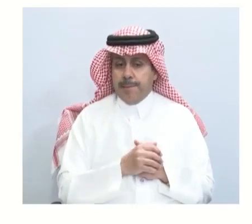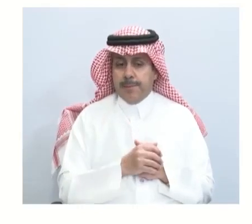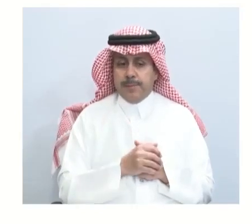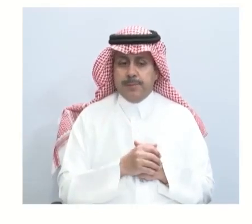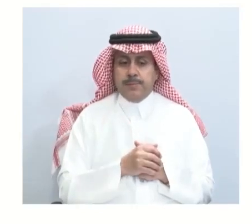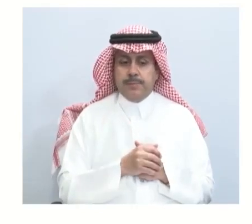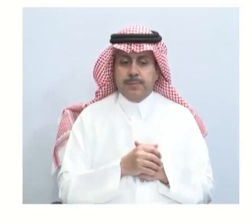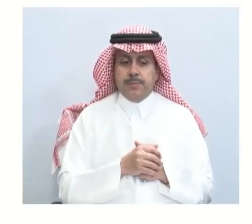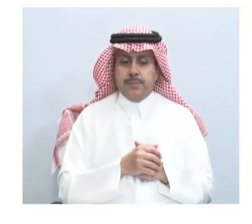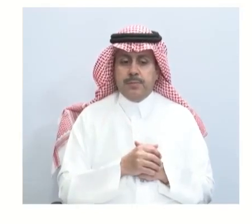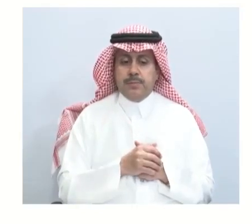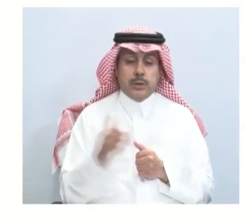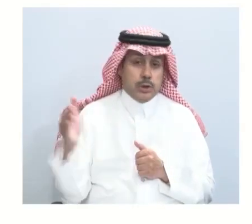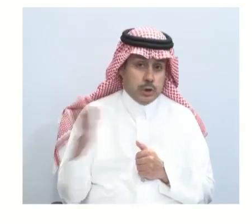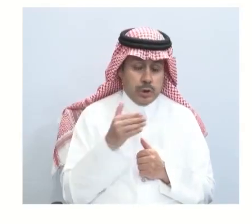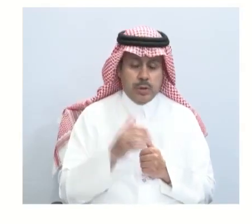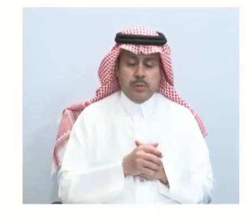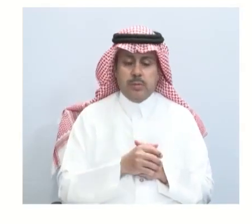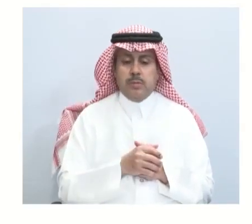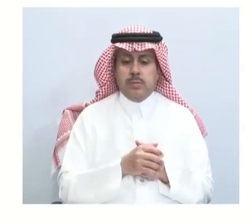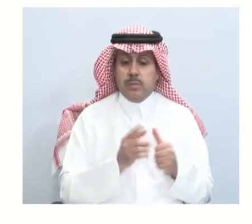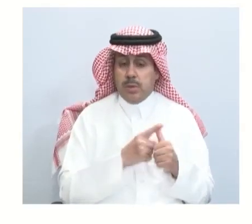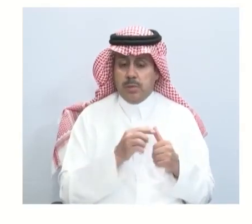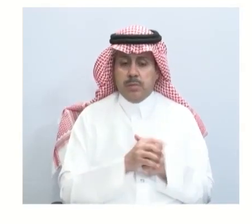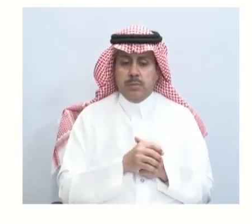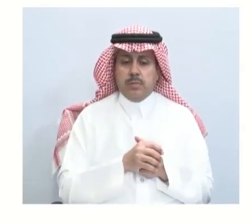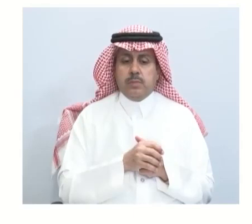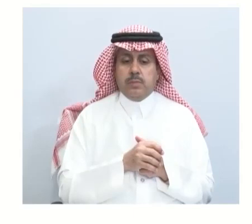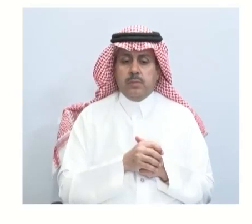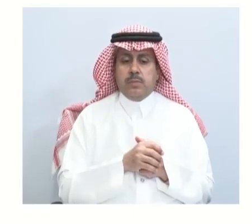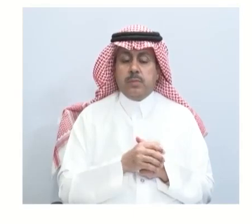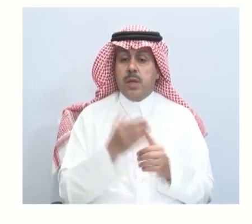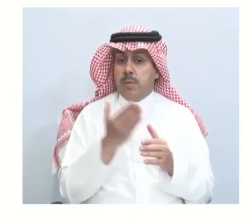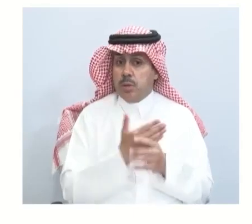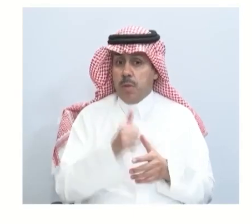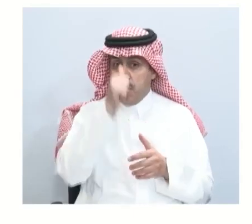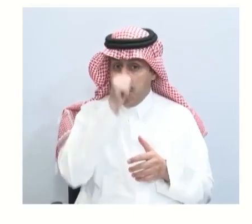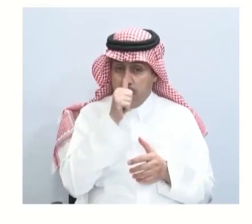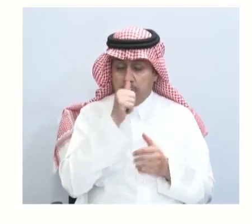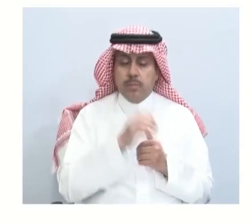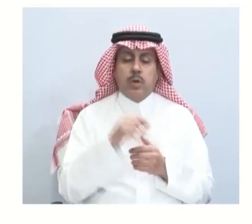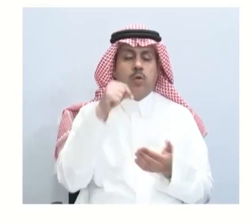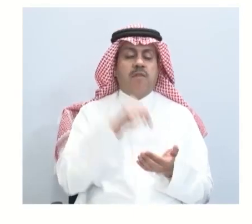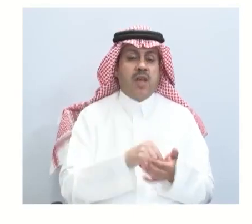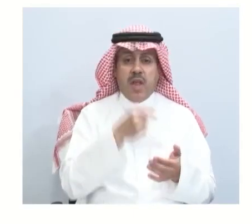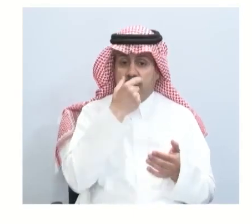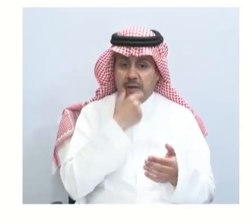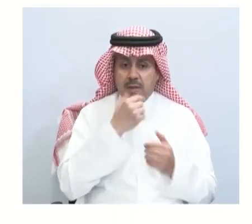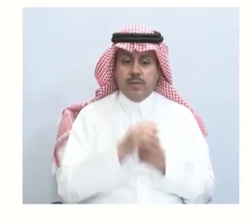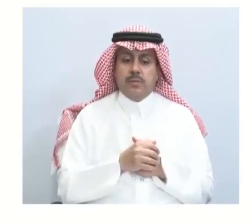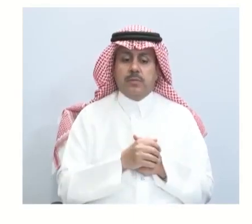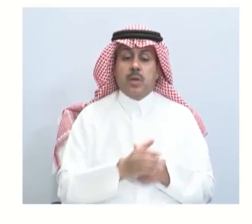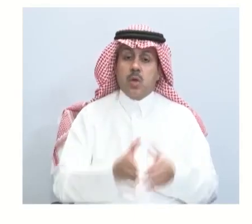والنصوص التي جاءت النص الاول فيه ماذا ما هو سبب البغض الذي يكون في هذا الحديث